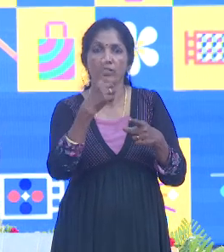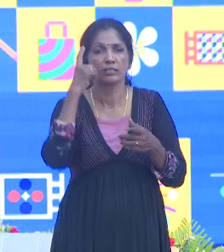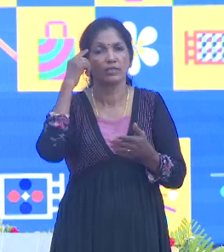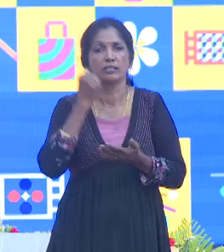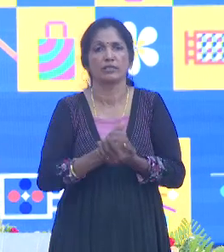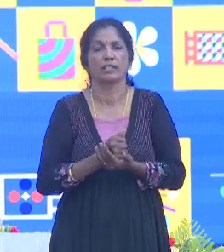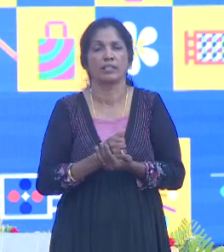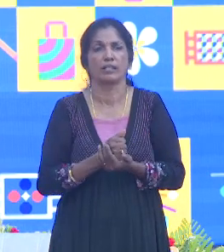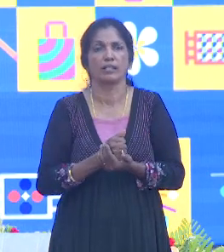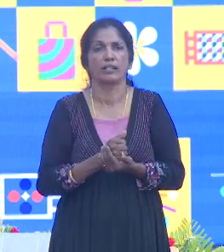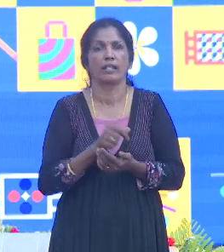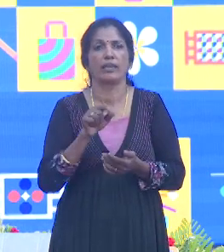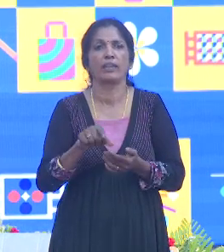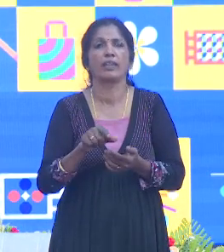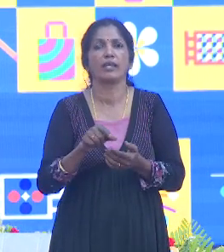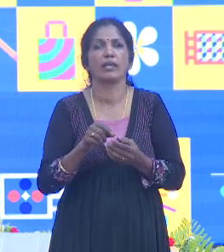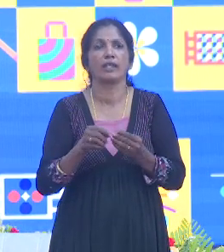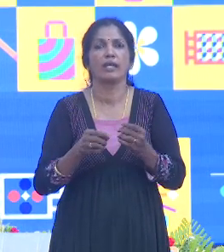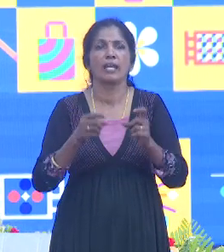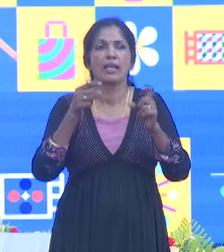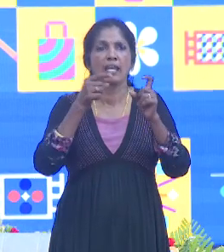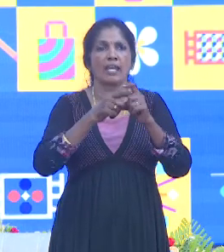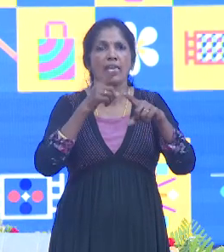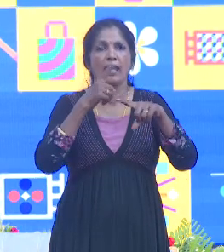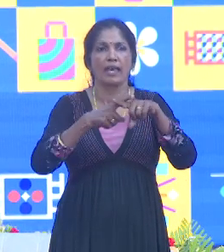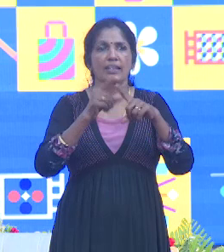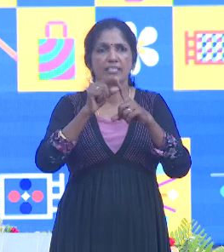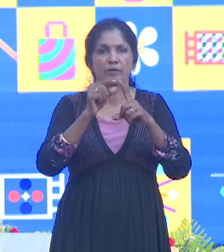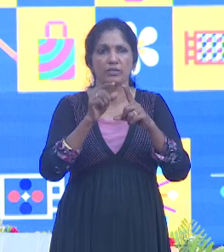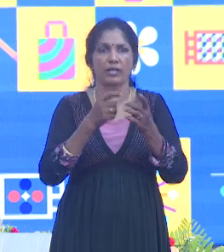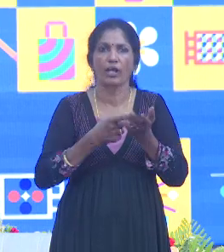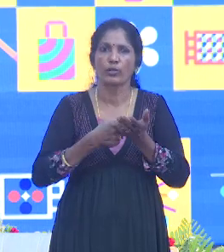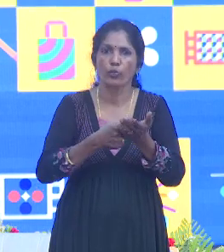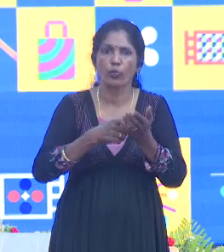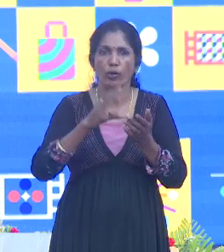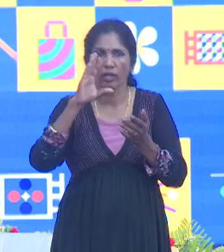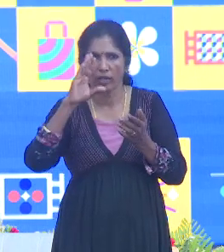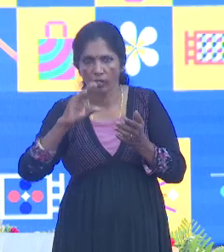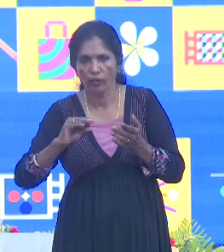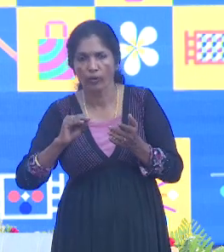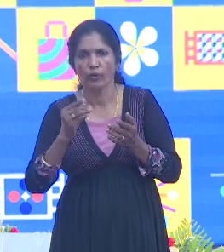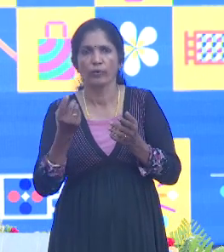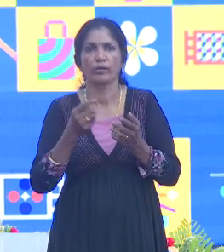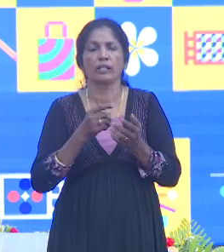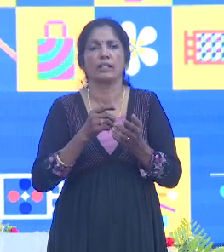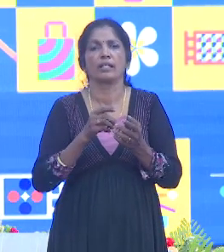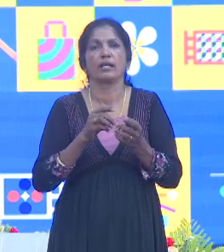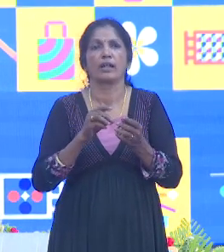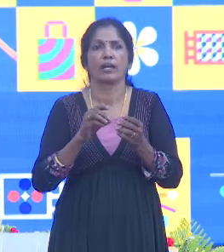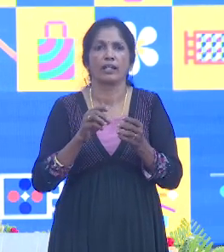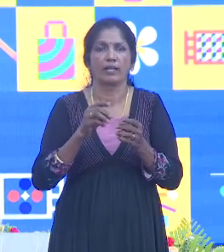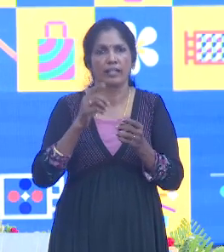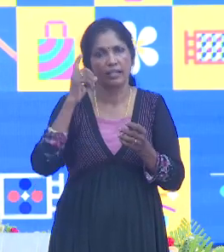തീരുമാനിക്കേണ്ടുന്നത് ഈ എക്സംഷൻ അനുവദിച്ച ഭൂമികൾക്ക് പുതിയ ഒരു സീലിംഗ് ഏർപ്പെടുത്തണമോ ആ